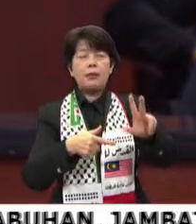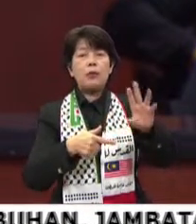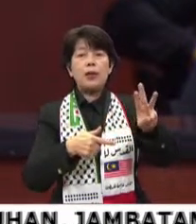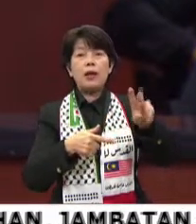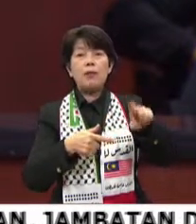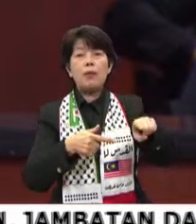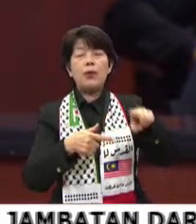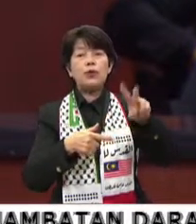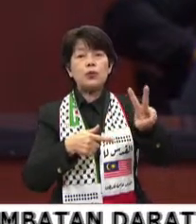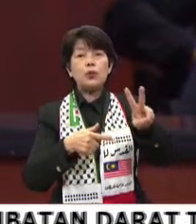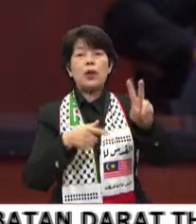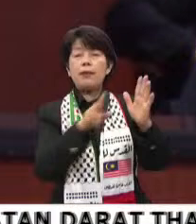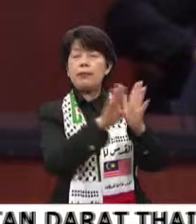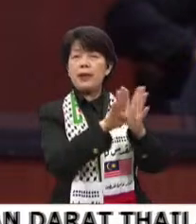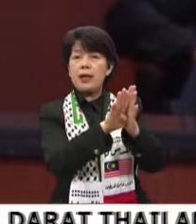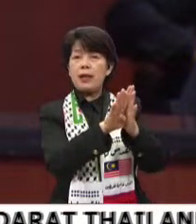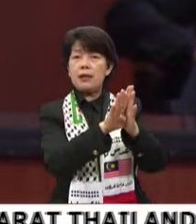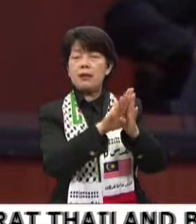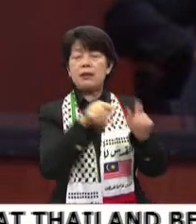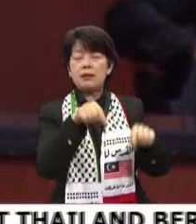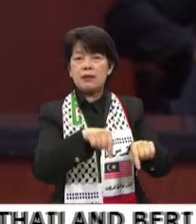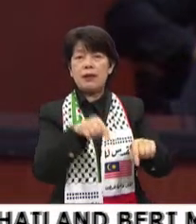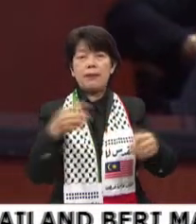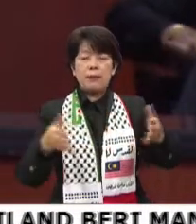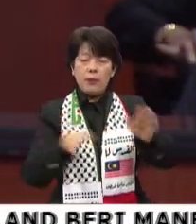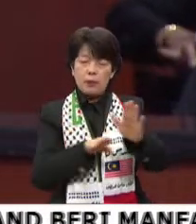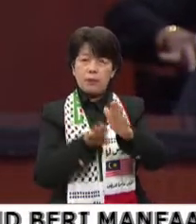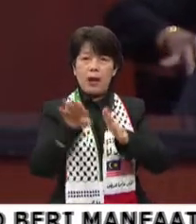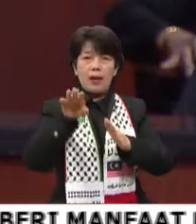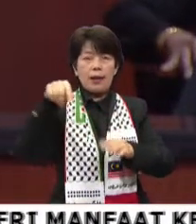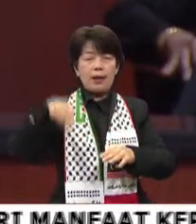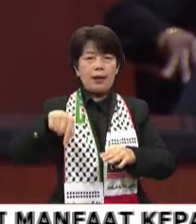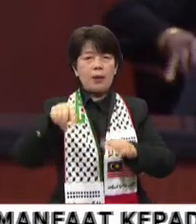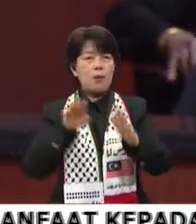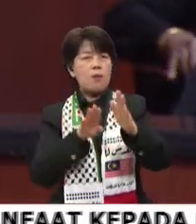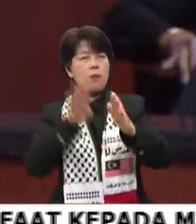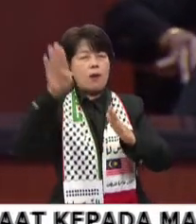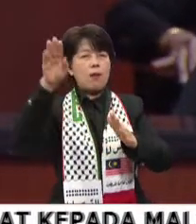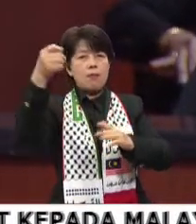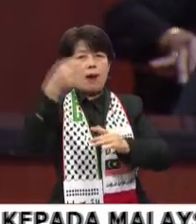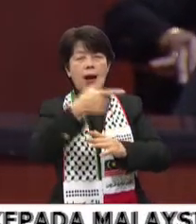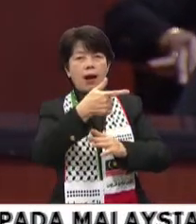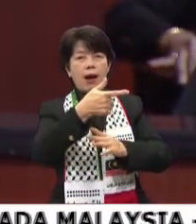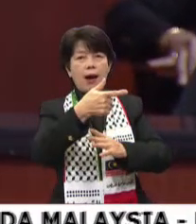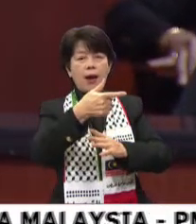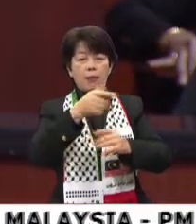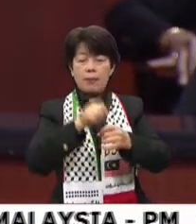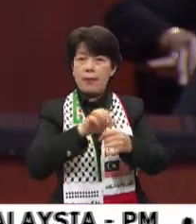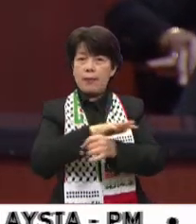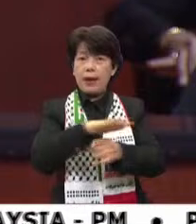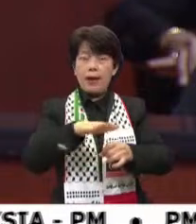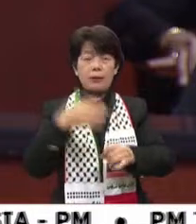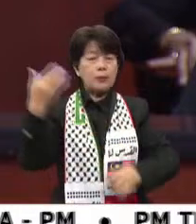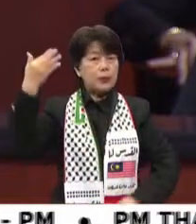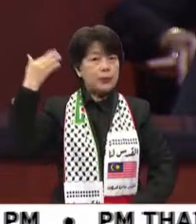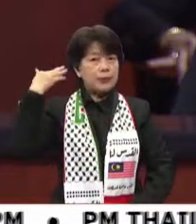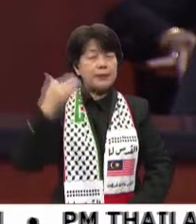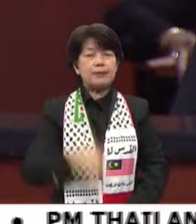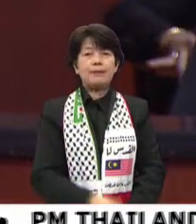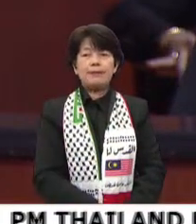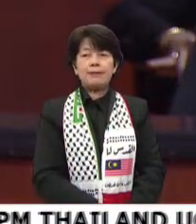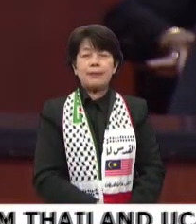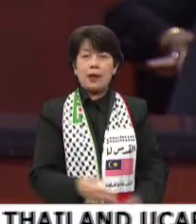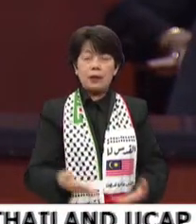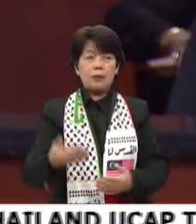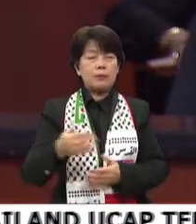bilion peningkatan ini di antaranya baru melepasi zaman covid di mana Banyak